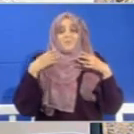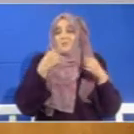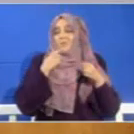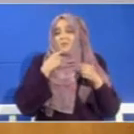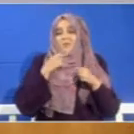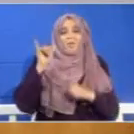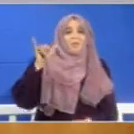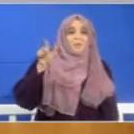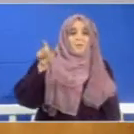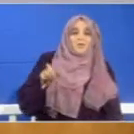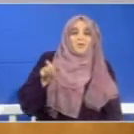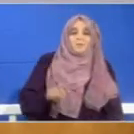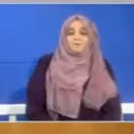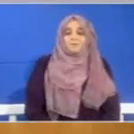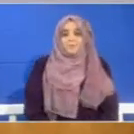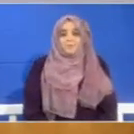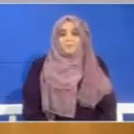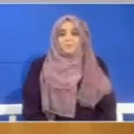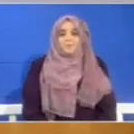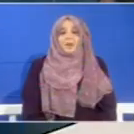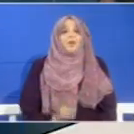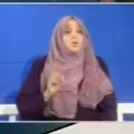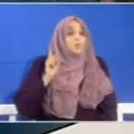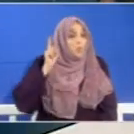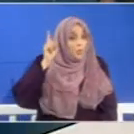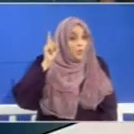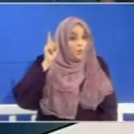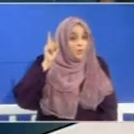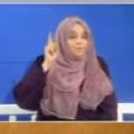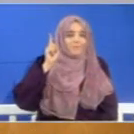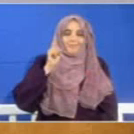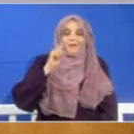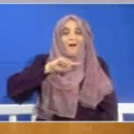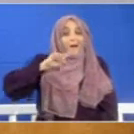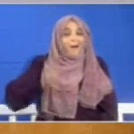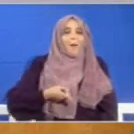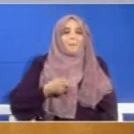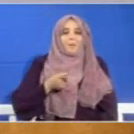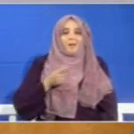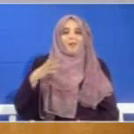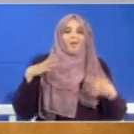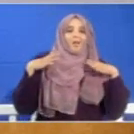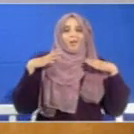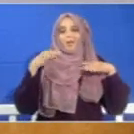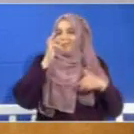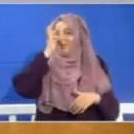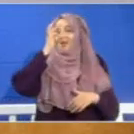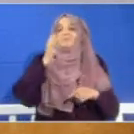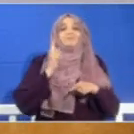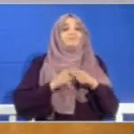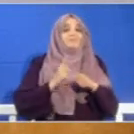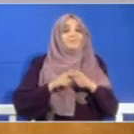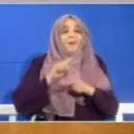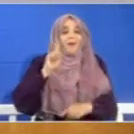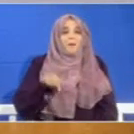بطر الحق. نعم. فالله تعالى حرم الكبر لما يترتب عليه من